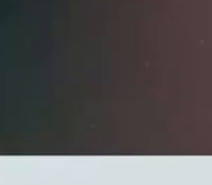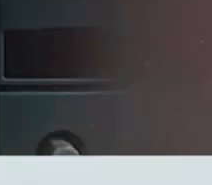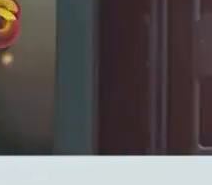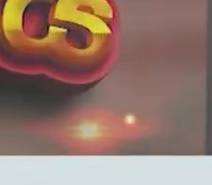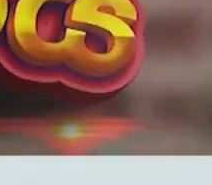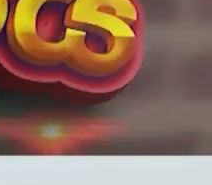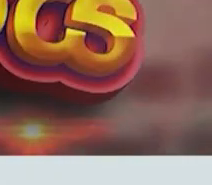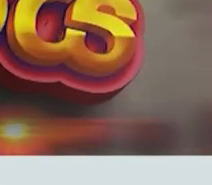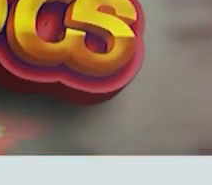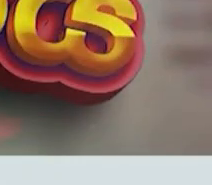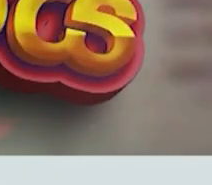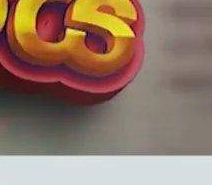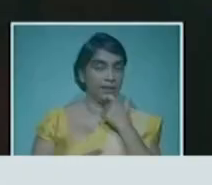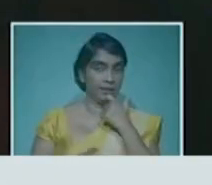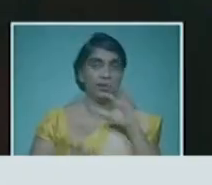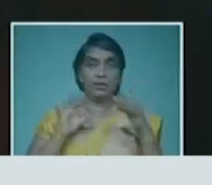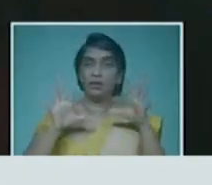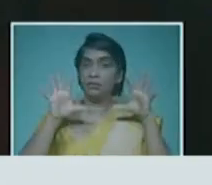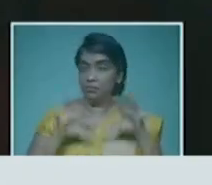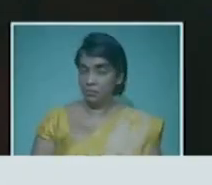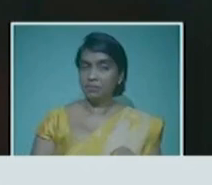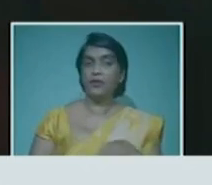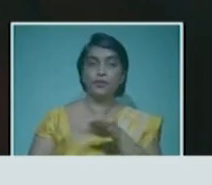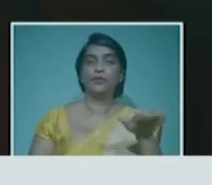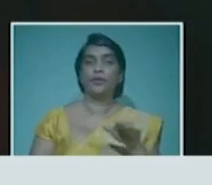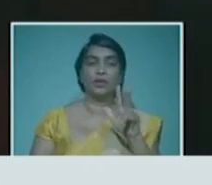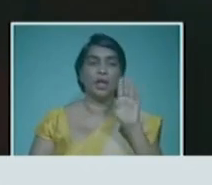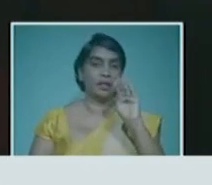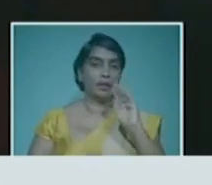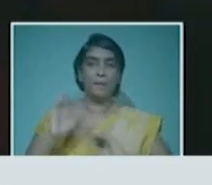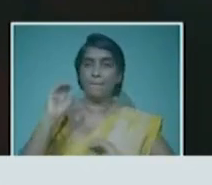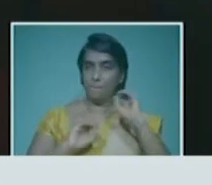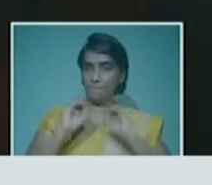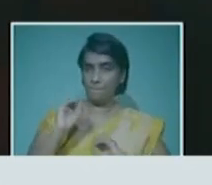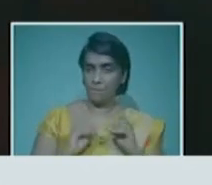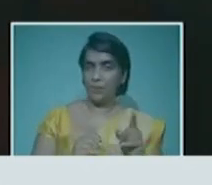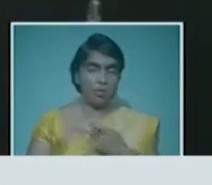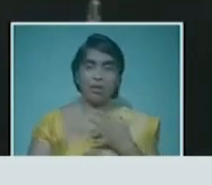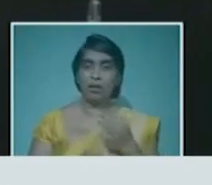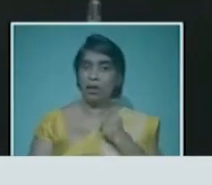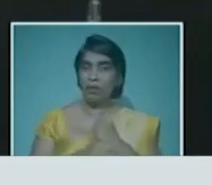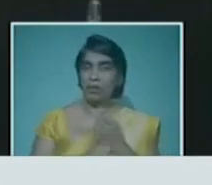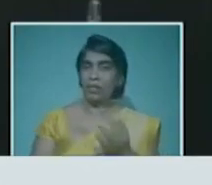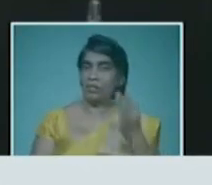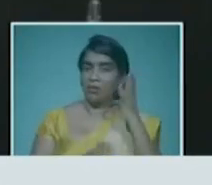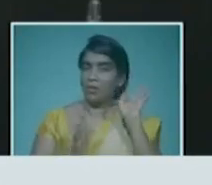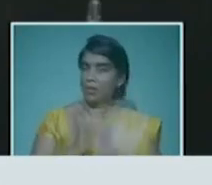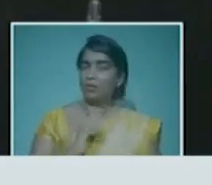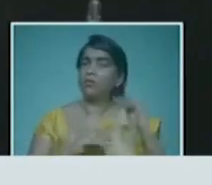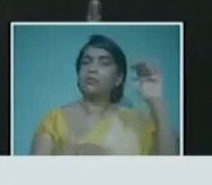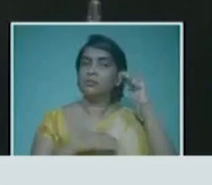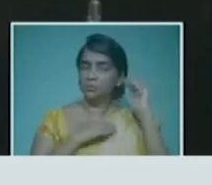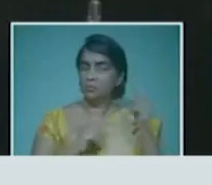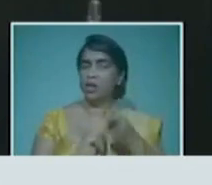අද ටෙලිවෙකියෙන් තේ කර්මාන්තේ කඩා වැටිලා සජිත් පෙන්වා දෙයි වවල විකුණලා වැඩිම